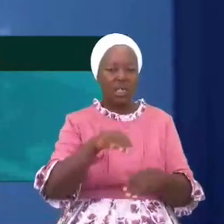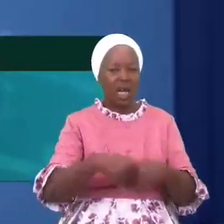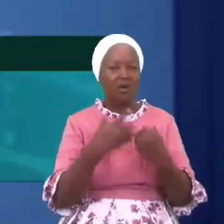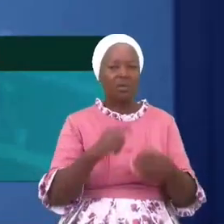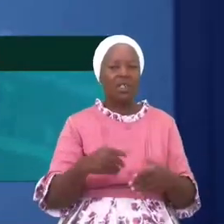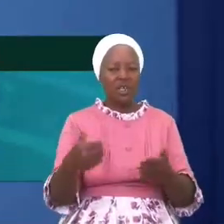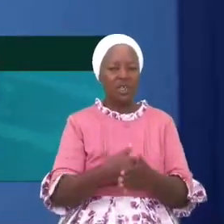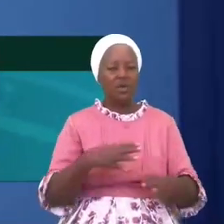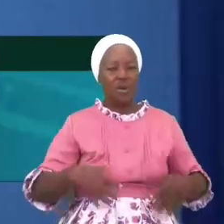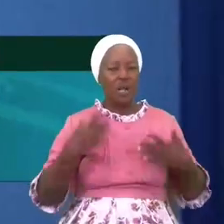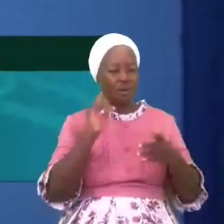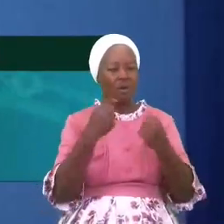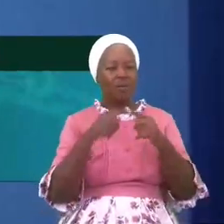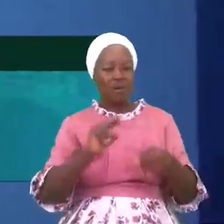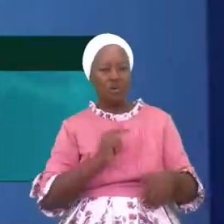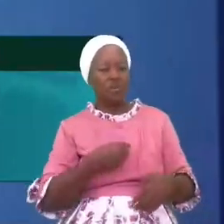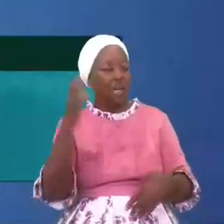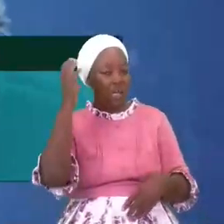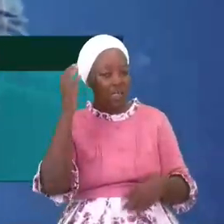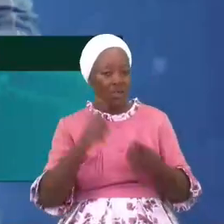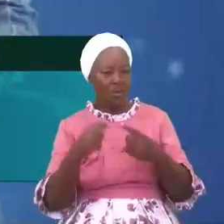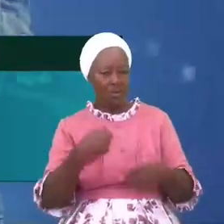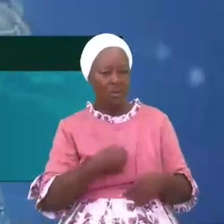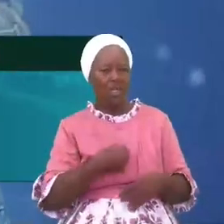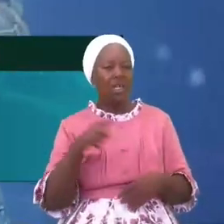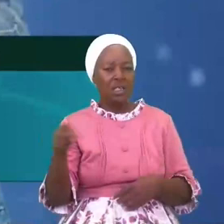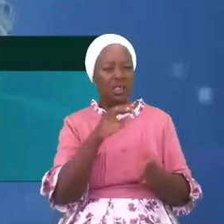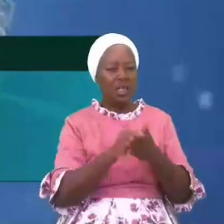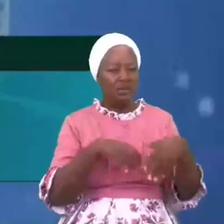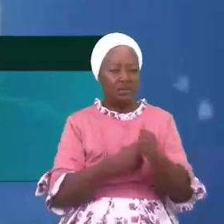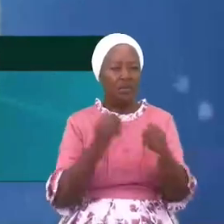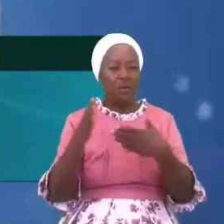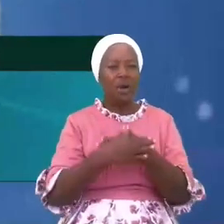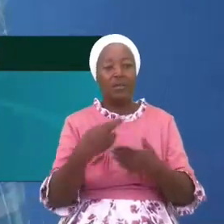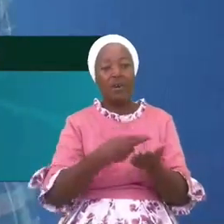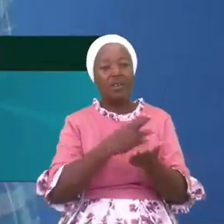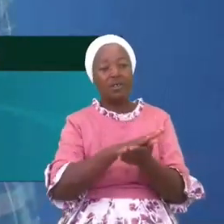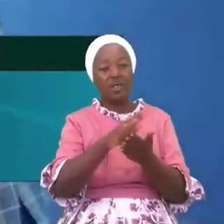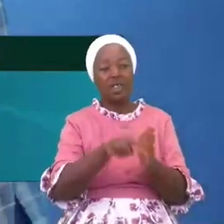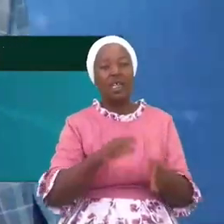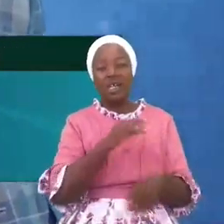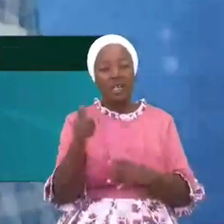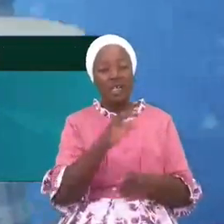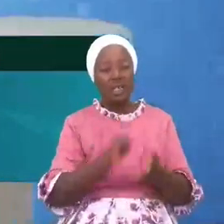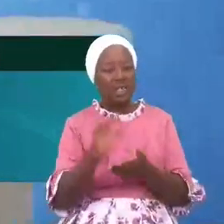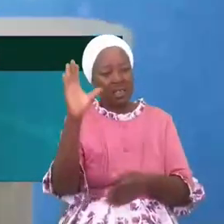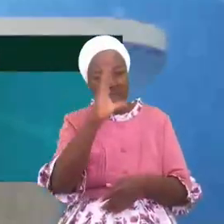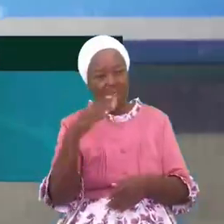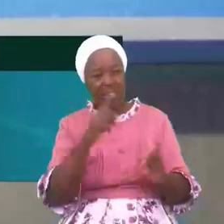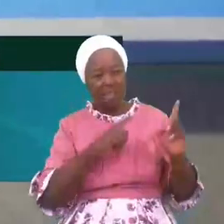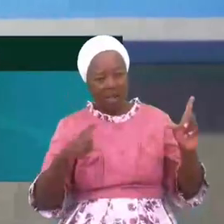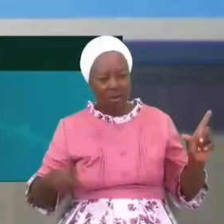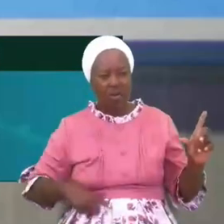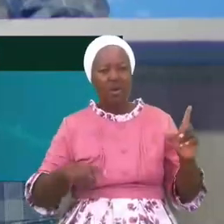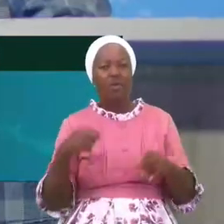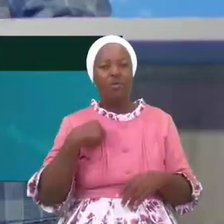vie nous parviendra. Écoutez-moi, vous qui poursuivez la justice, qui cherchez l'Éternel.